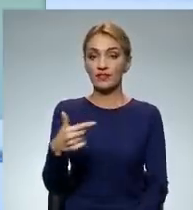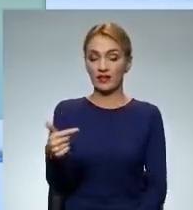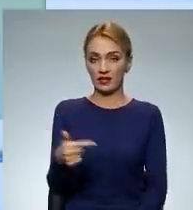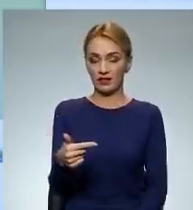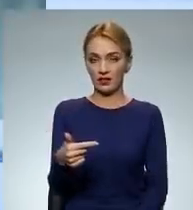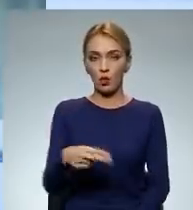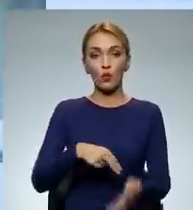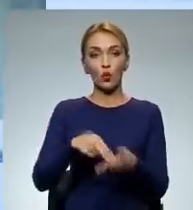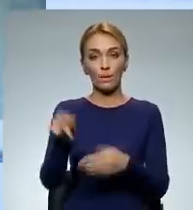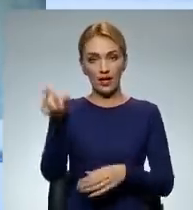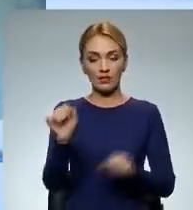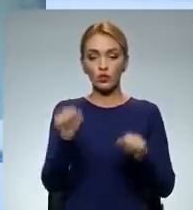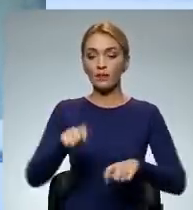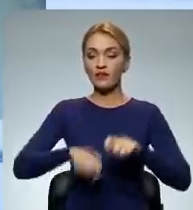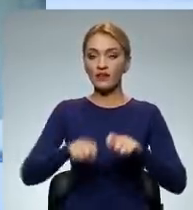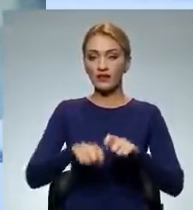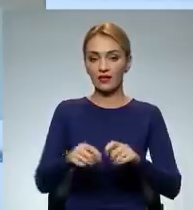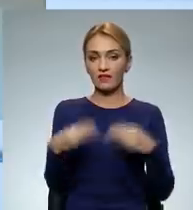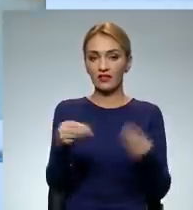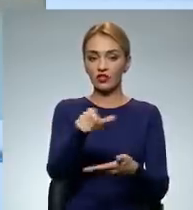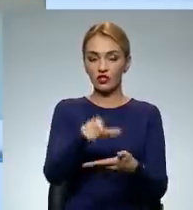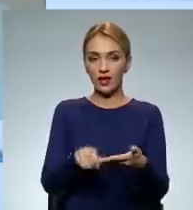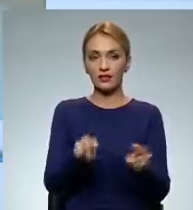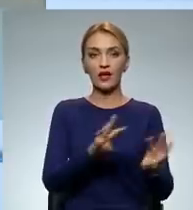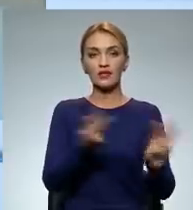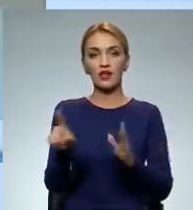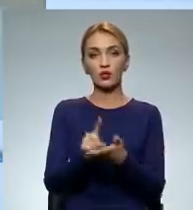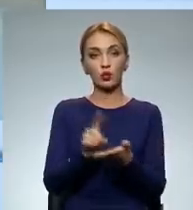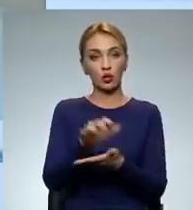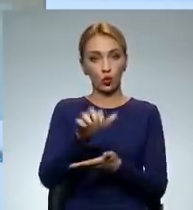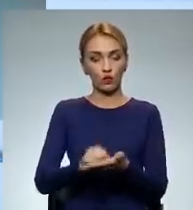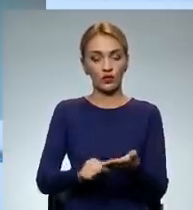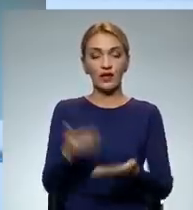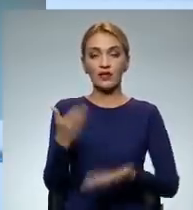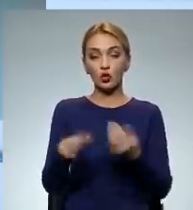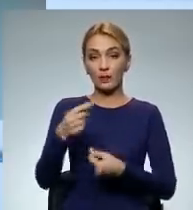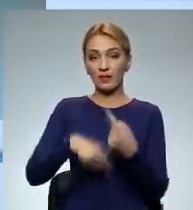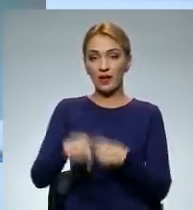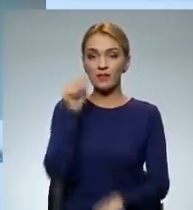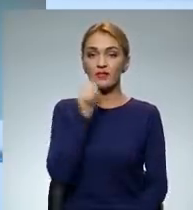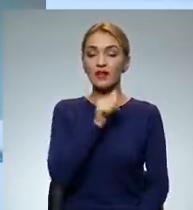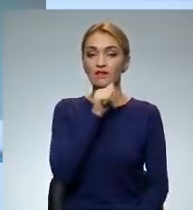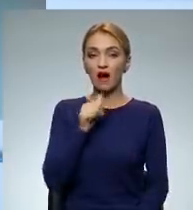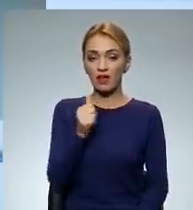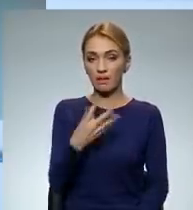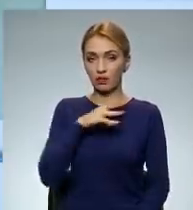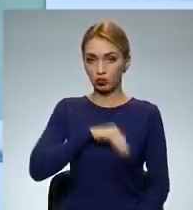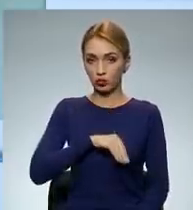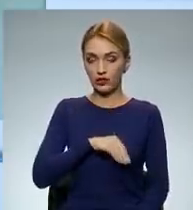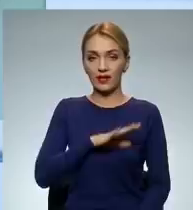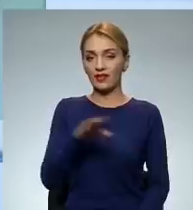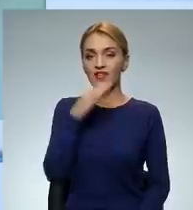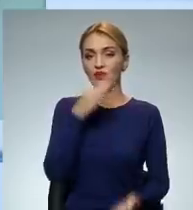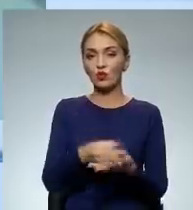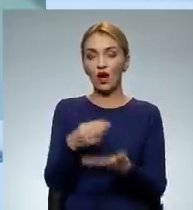гривень. Покупець зможе перевірити виданий йому чек на сайті податкової. Якщо підприємець приховає від держави свої прибутки і не звітуватиме